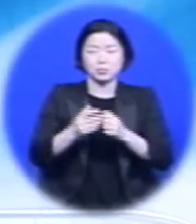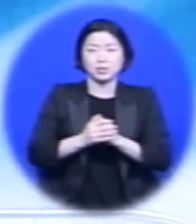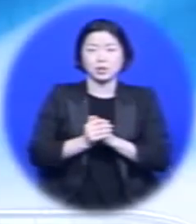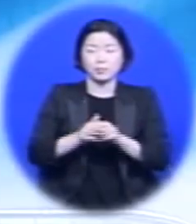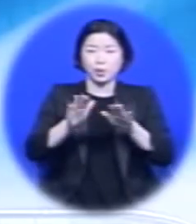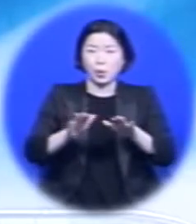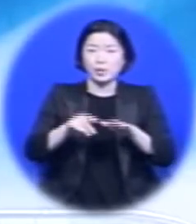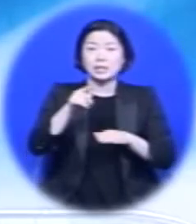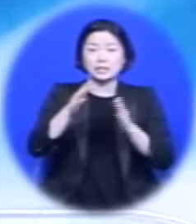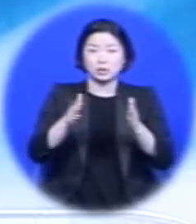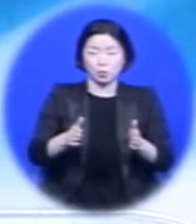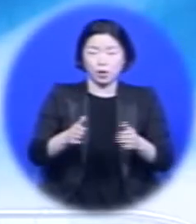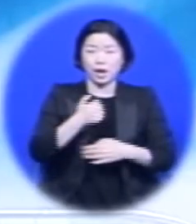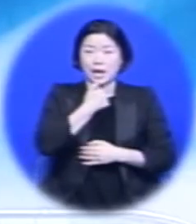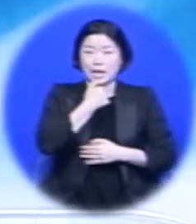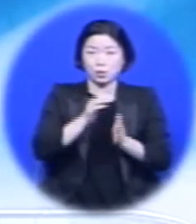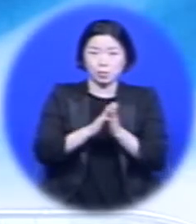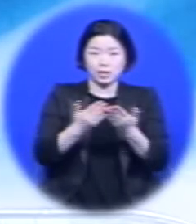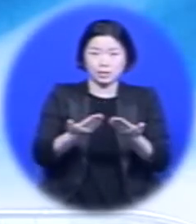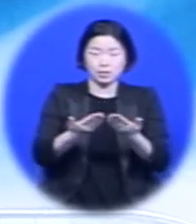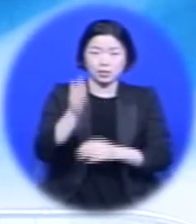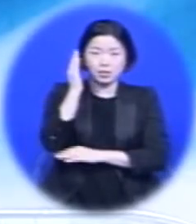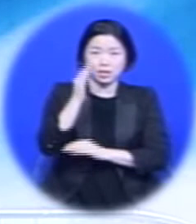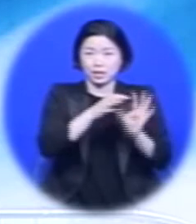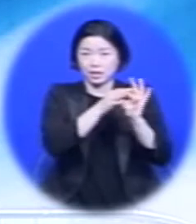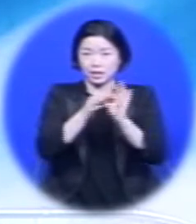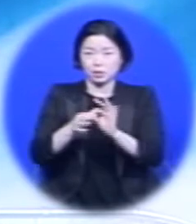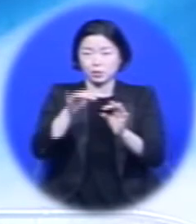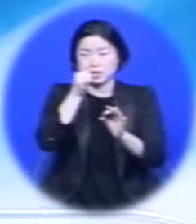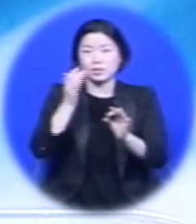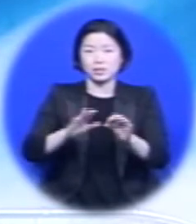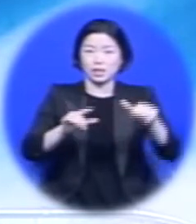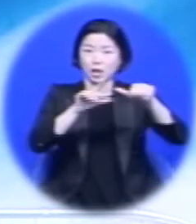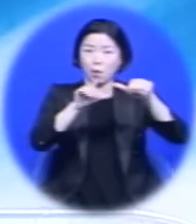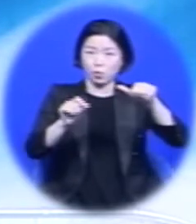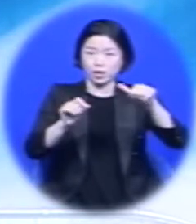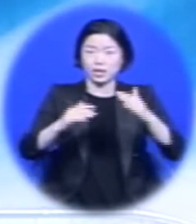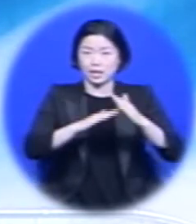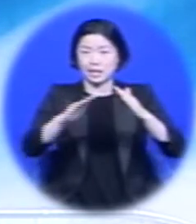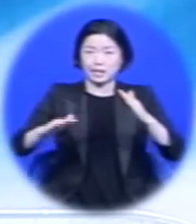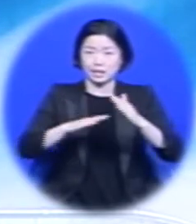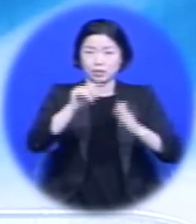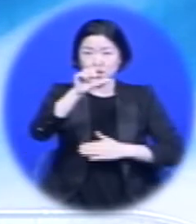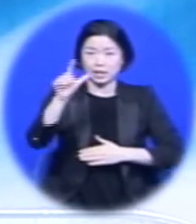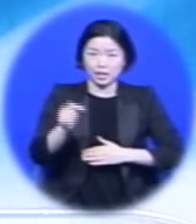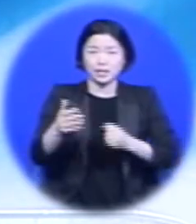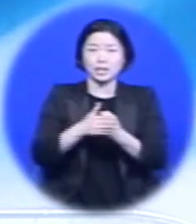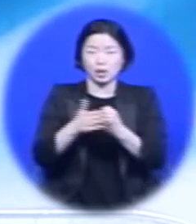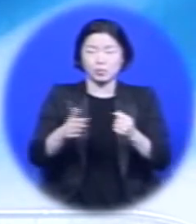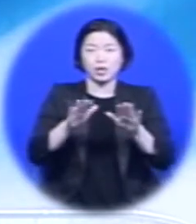오늘은 그동안 로마서 강해 설교를 쭉 이어왔는데, 5월이 가정의 달이라